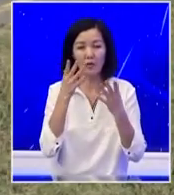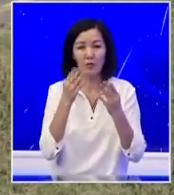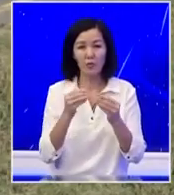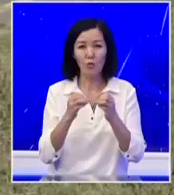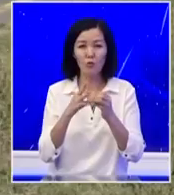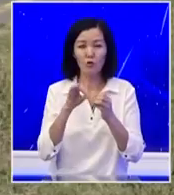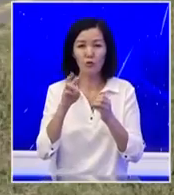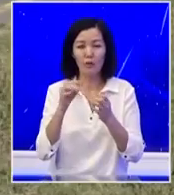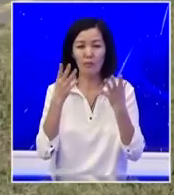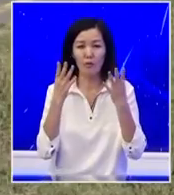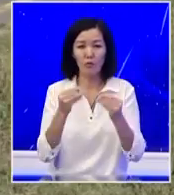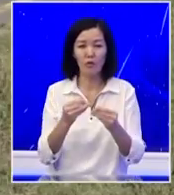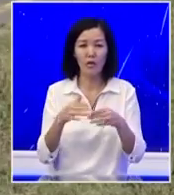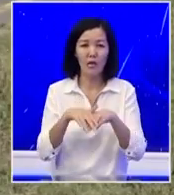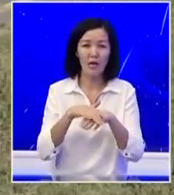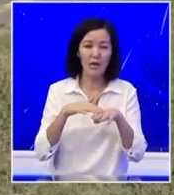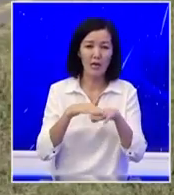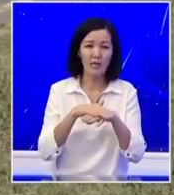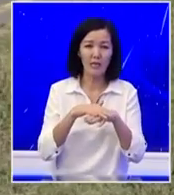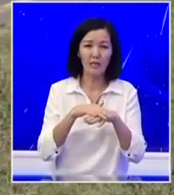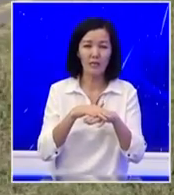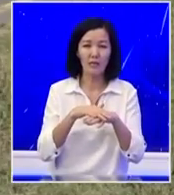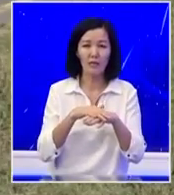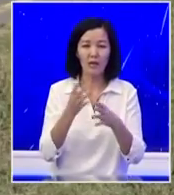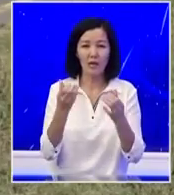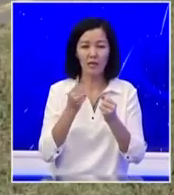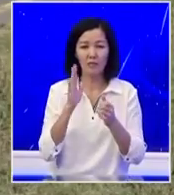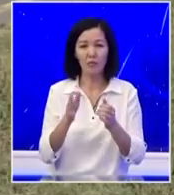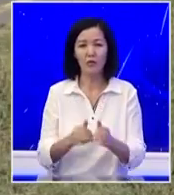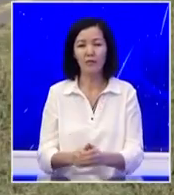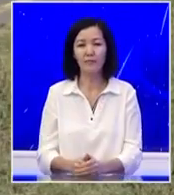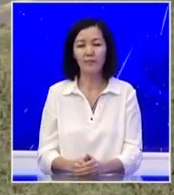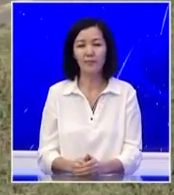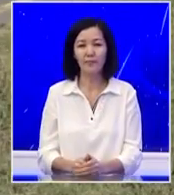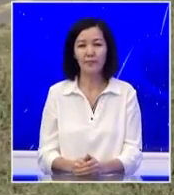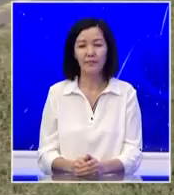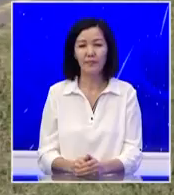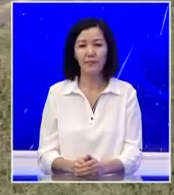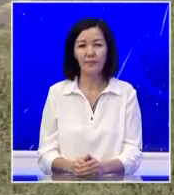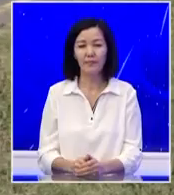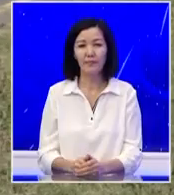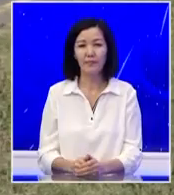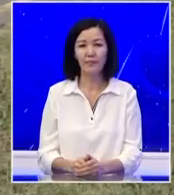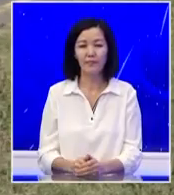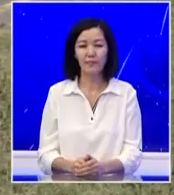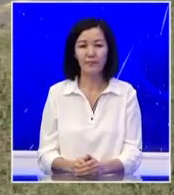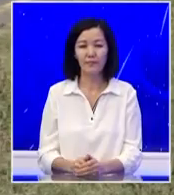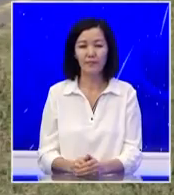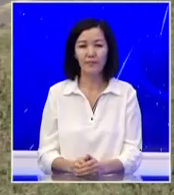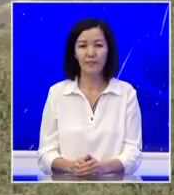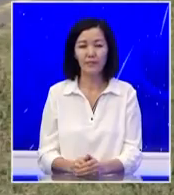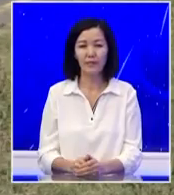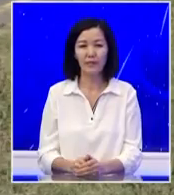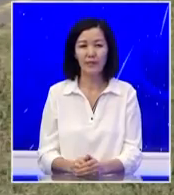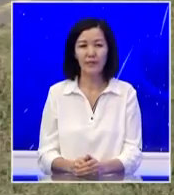күні Мақтаралдық ағайынның қолына тиетін болады. Құрманжан Қасымжанұлы, Аманжол Жөнкешев,